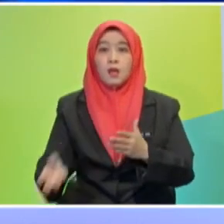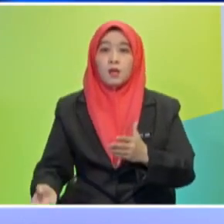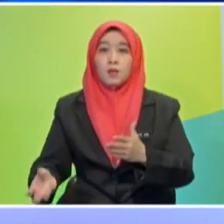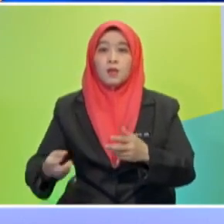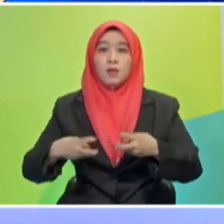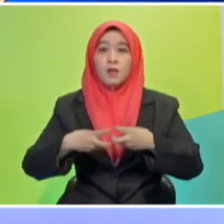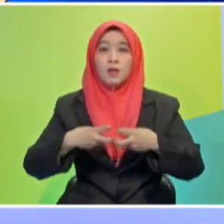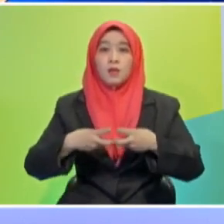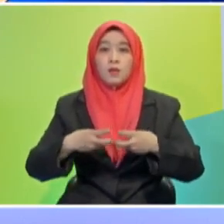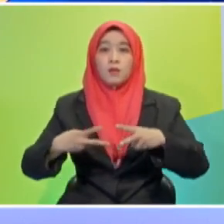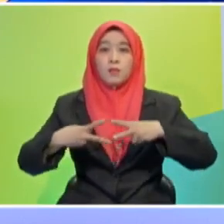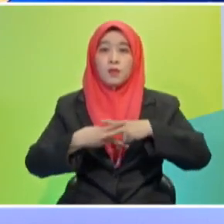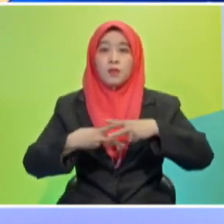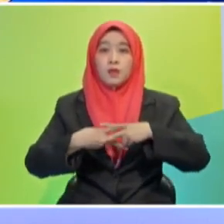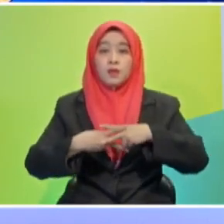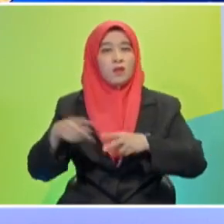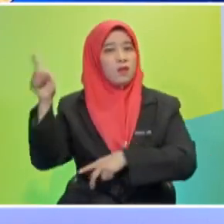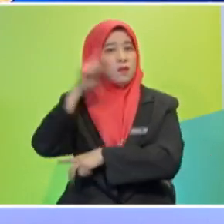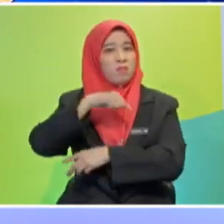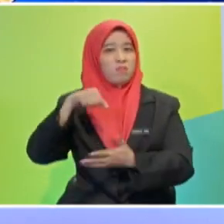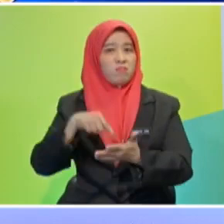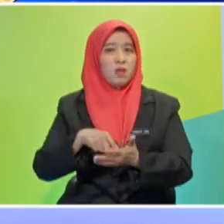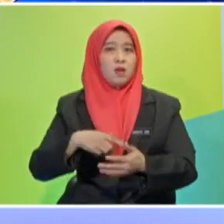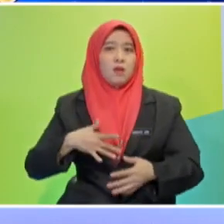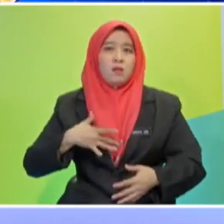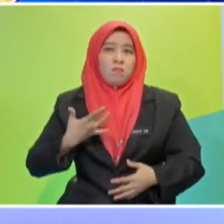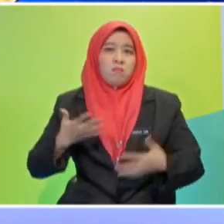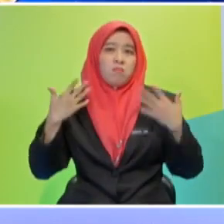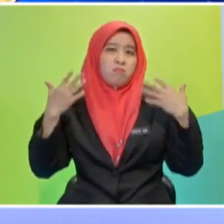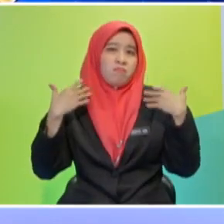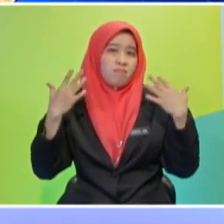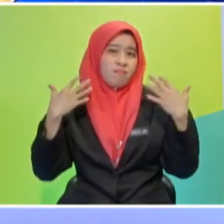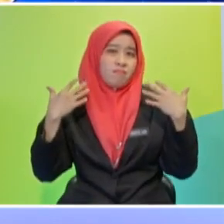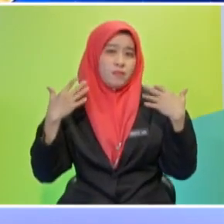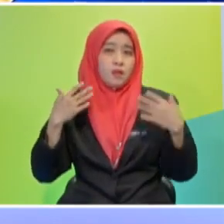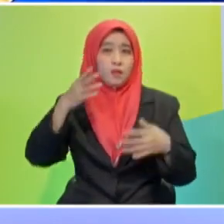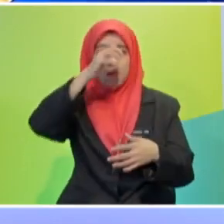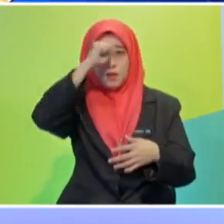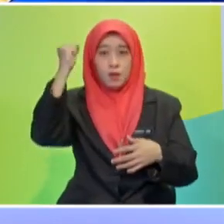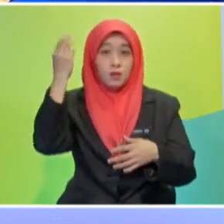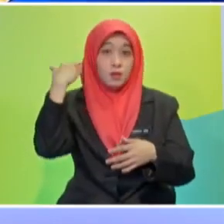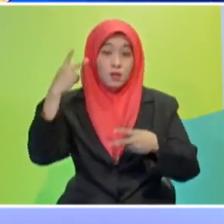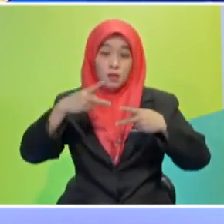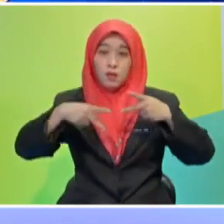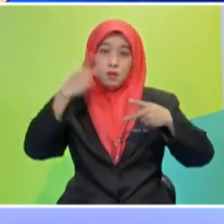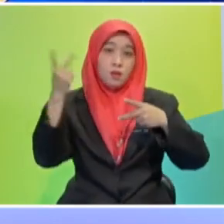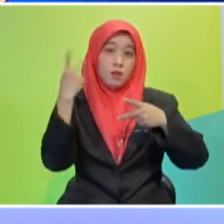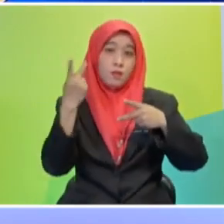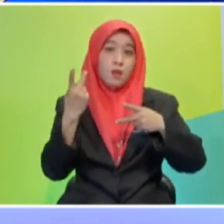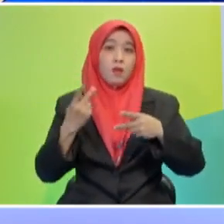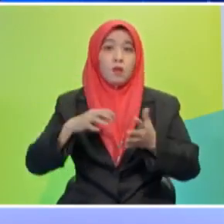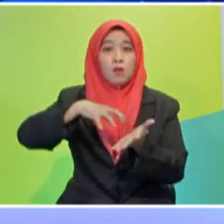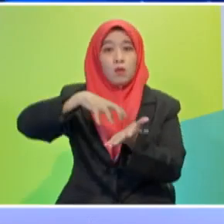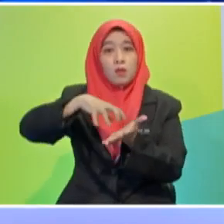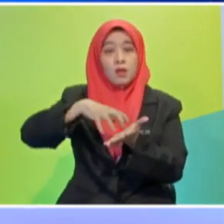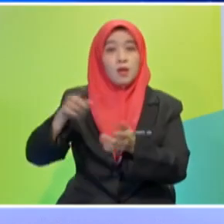elektromekanikal. Hari ini saya rasa macam panaslah pula. Sebab tadi kipas saya rosak. Jadi hari ini saya nak belajar dengan